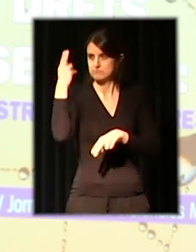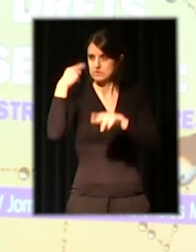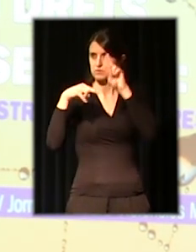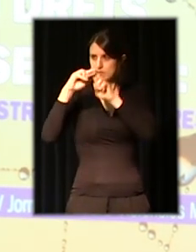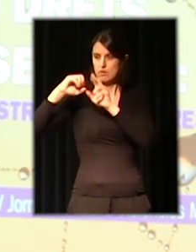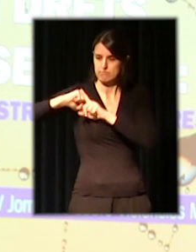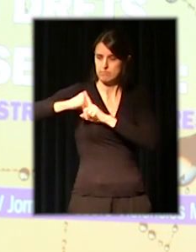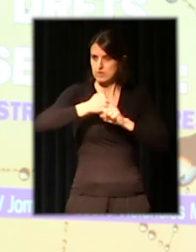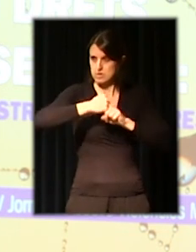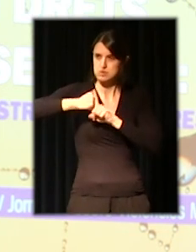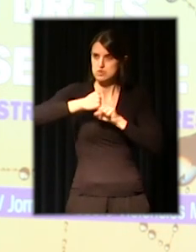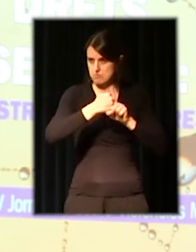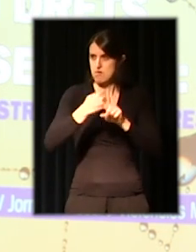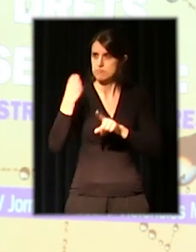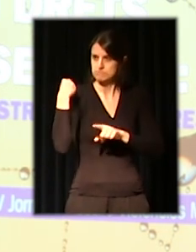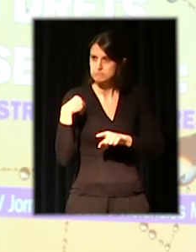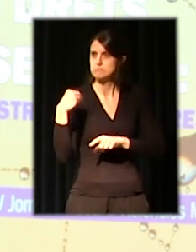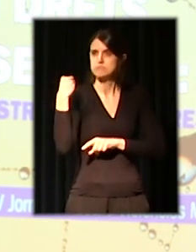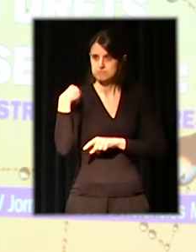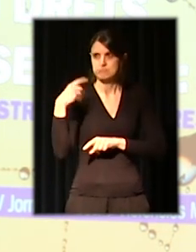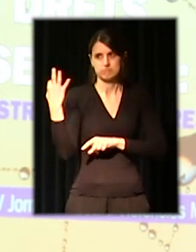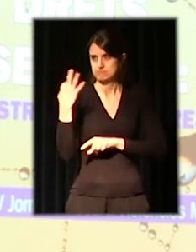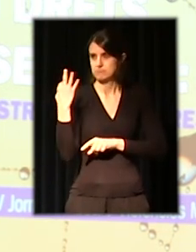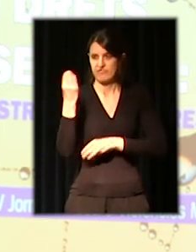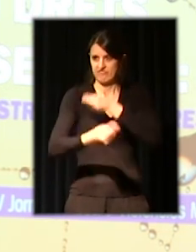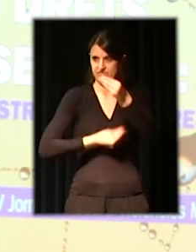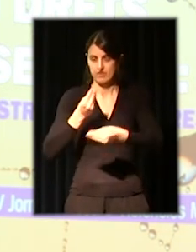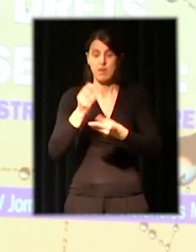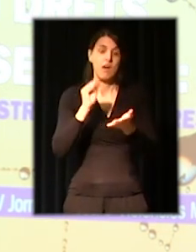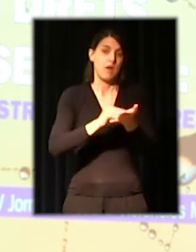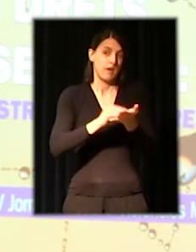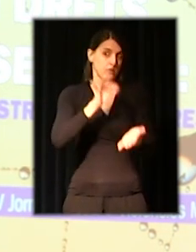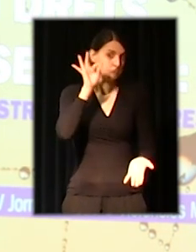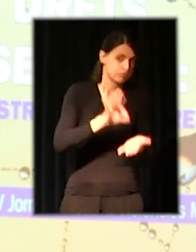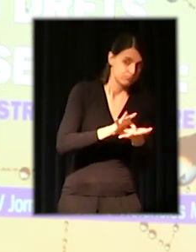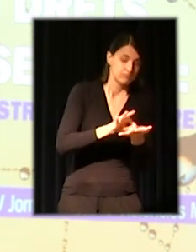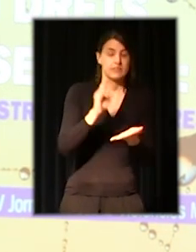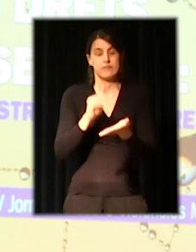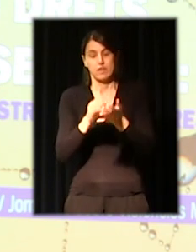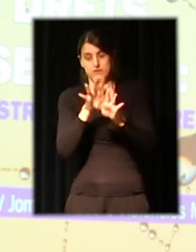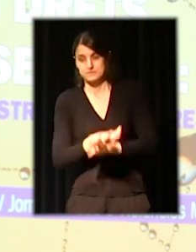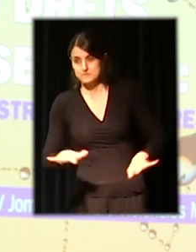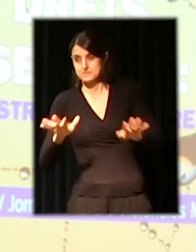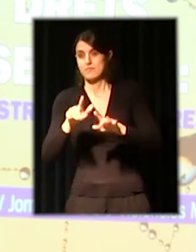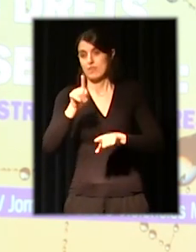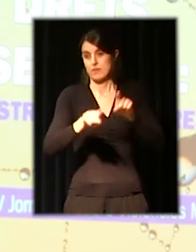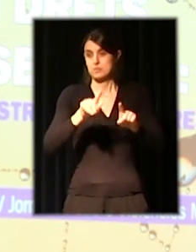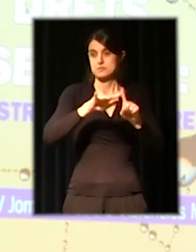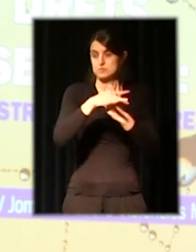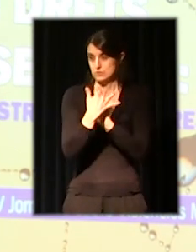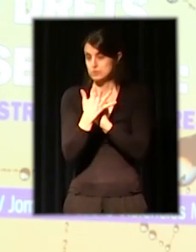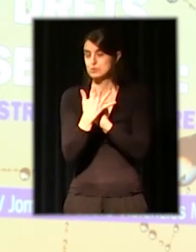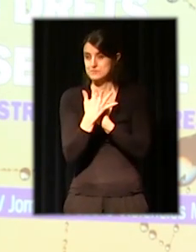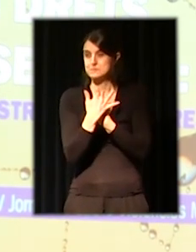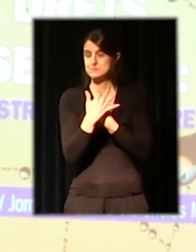ens pressioneu, ens feu pressing, que actuem. A vegades anem més ràpids, a vegades menys, depèn de les situacions, però en tot